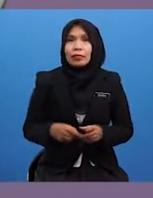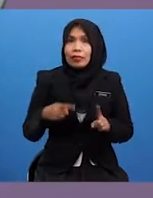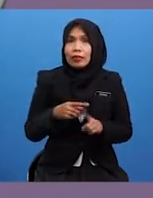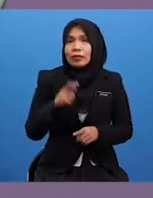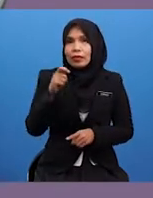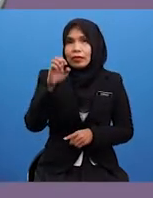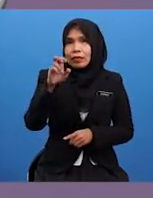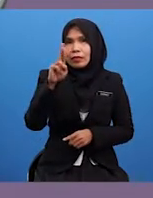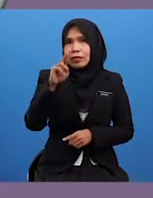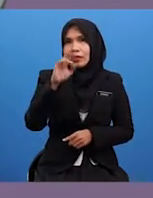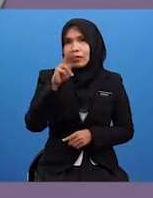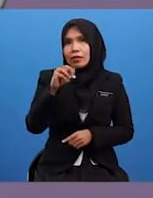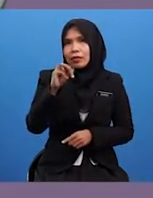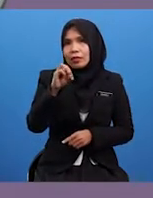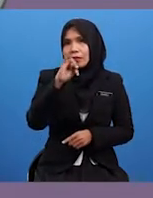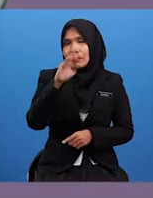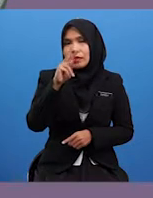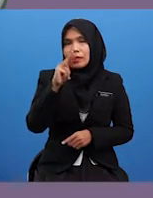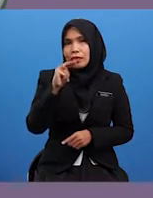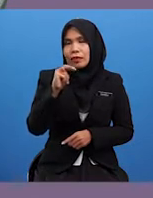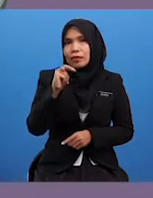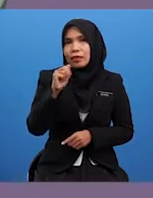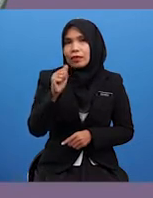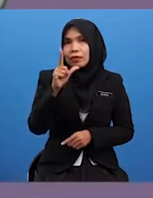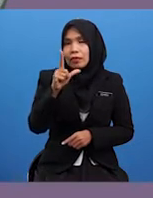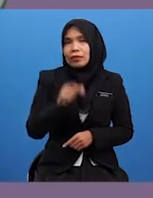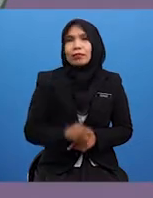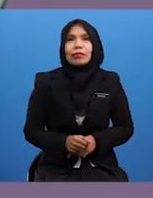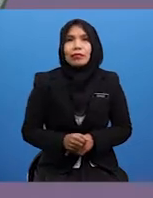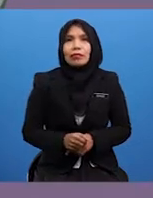Kemudian, daripada mentol yang pertama,